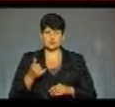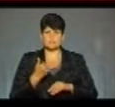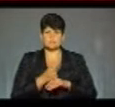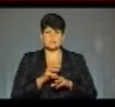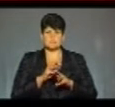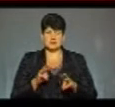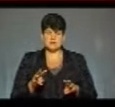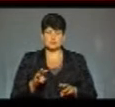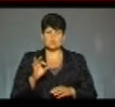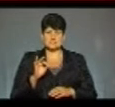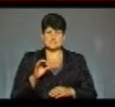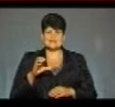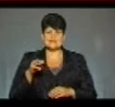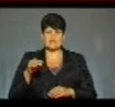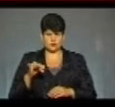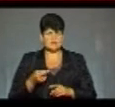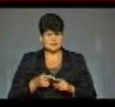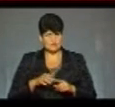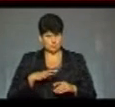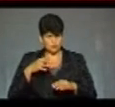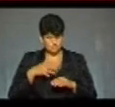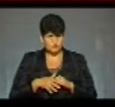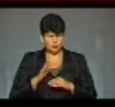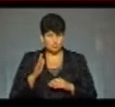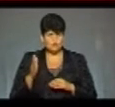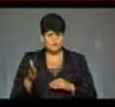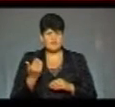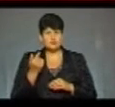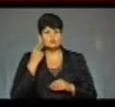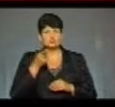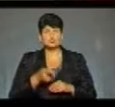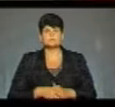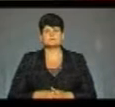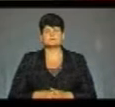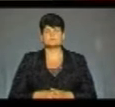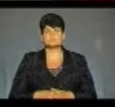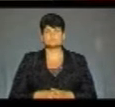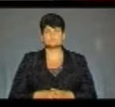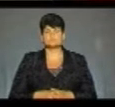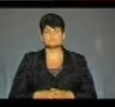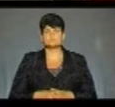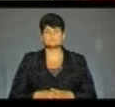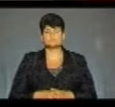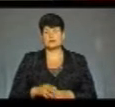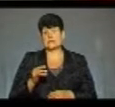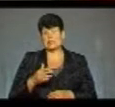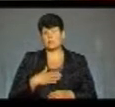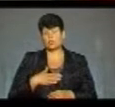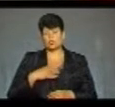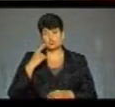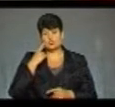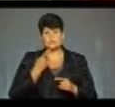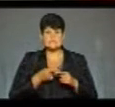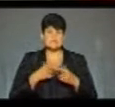Гончарука. Чи було це очевидним і прогнозованим, на вашу думку? Ну, на мою думку, це вже довгий